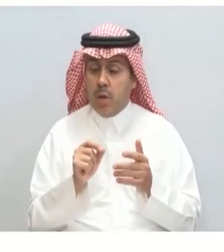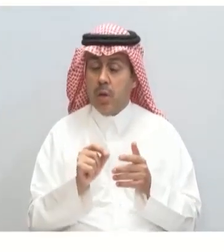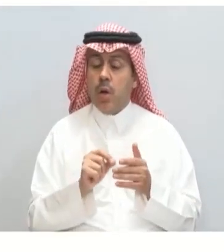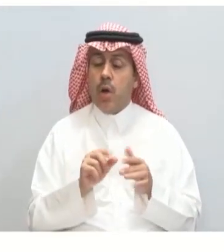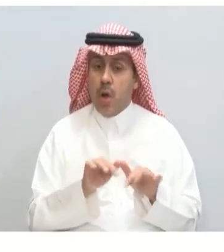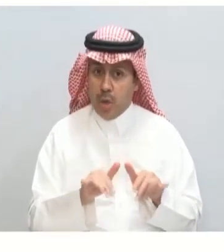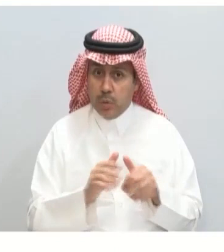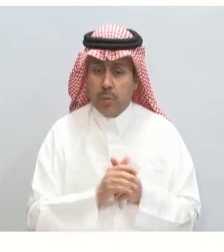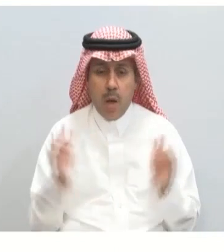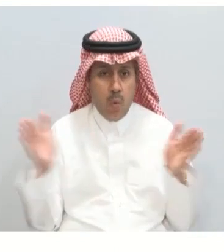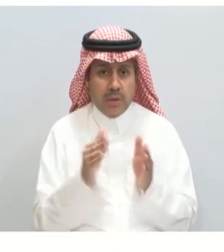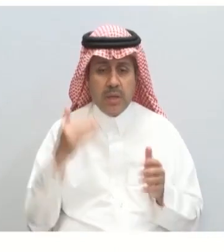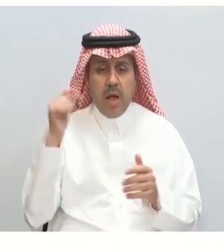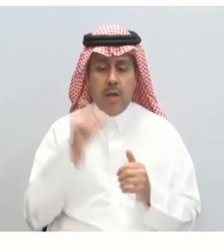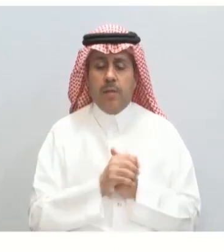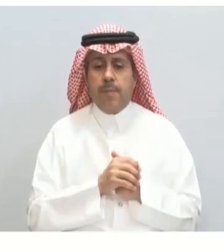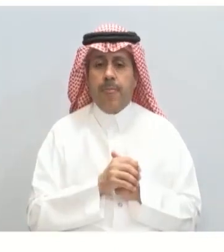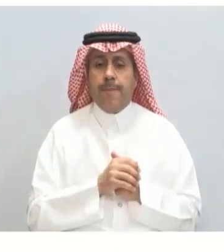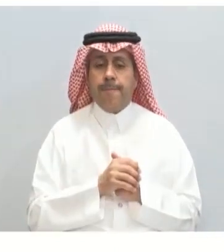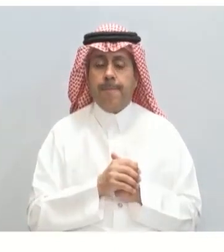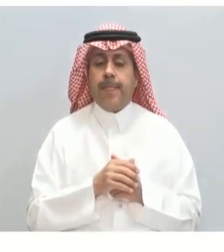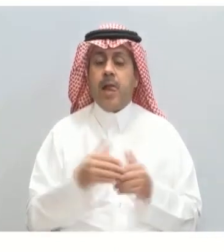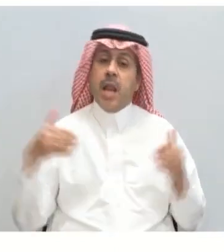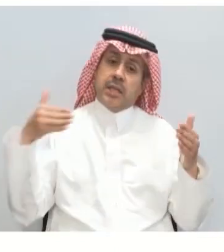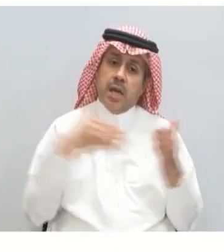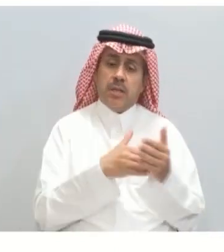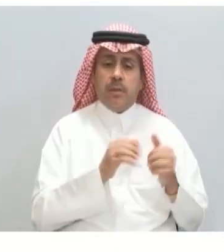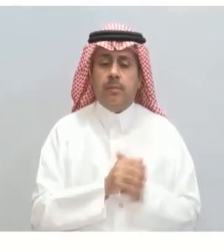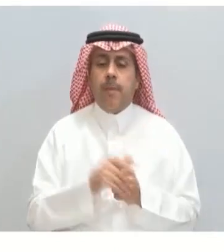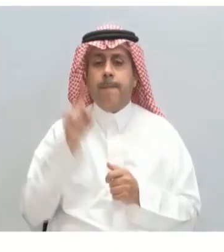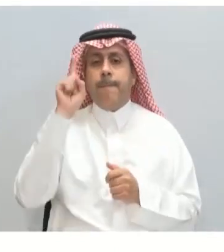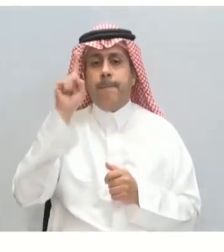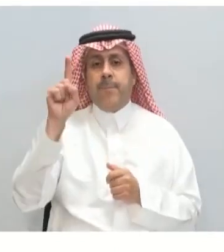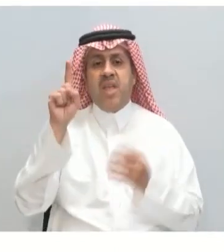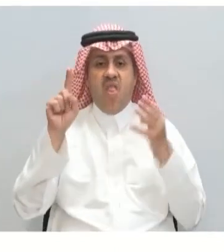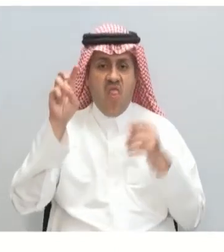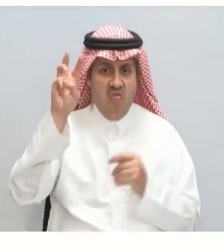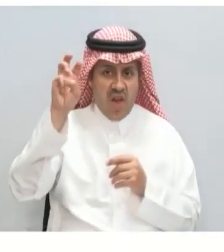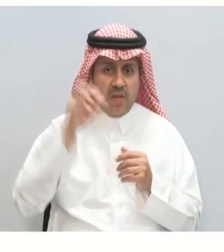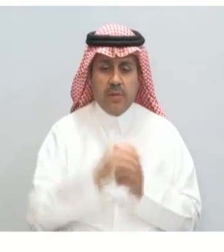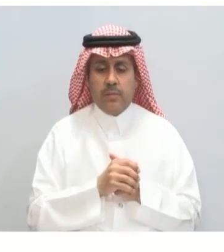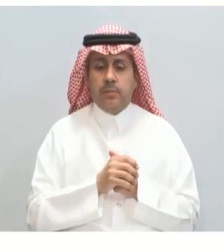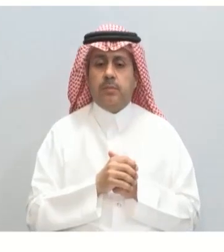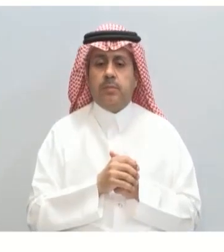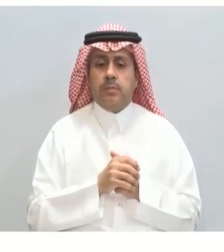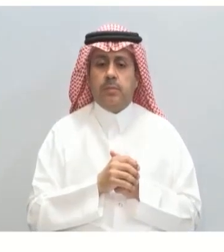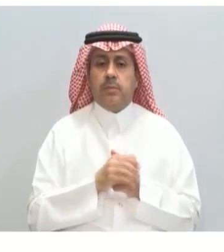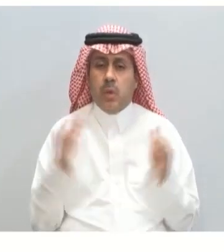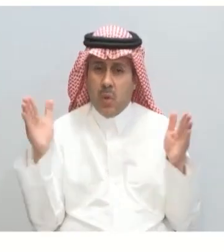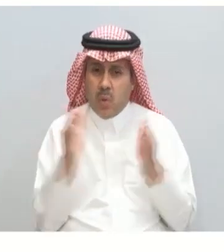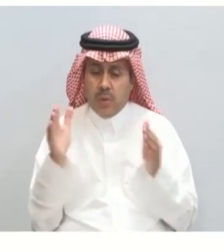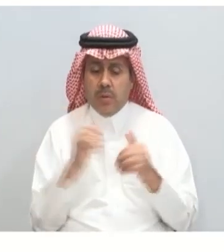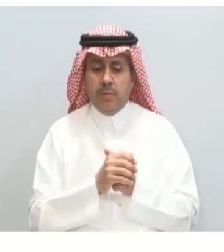الخليه التي فيها الحد الاقصى وهي بالتاكيد ب 30 سنكتب ب 30 او نحددها من